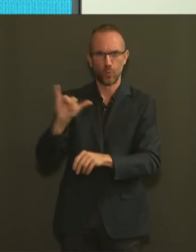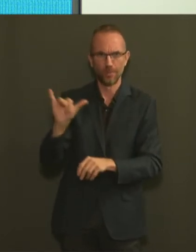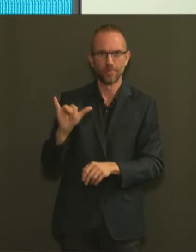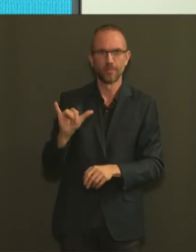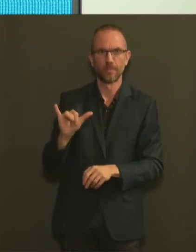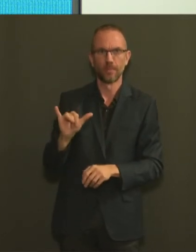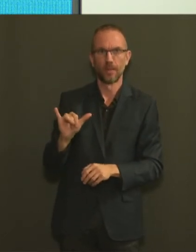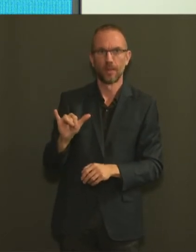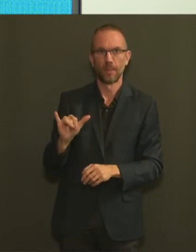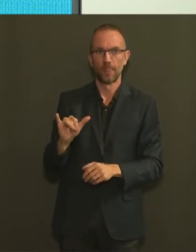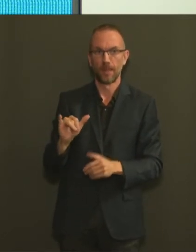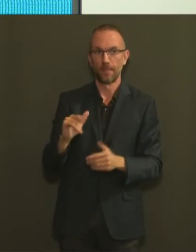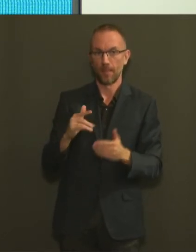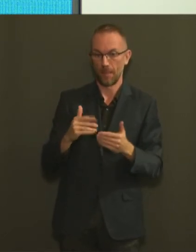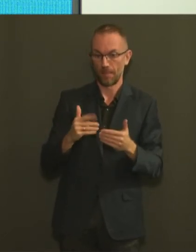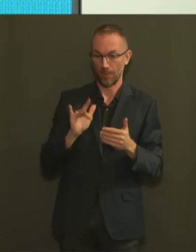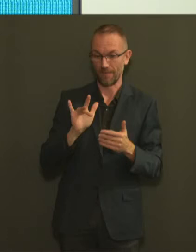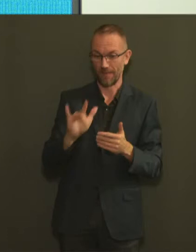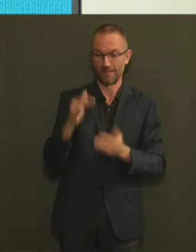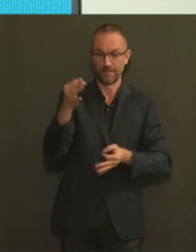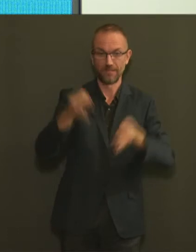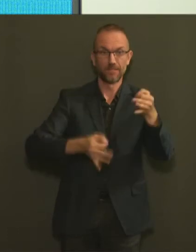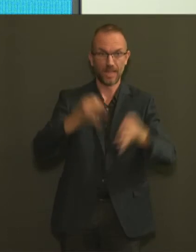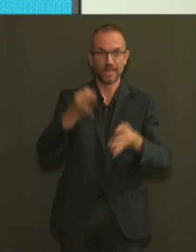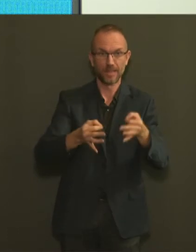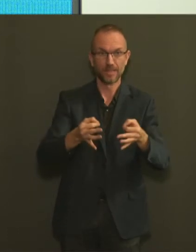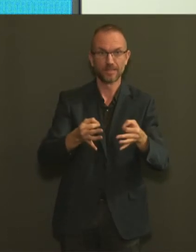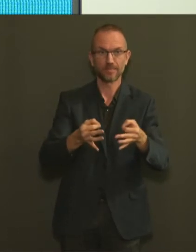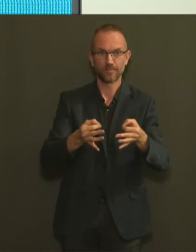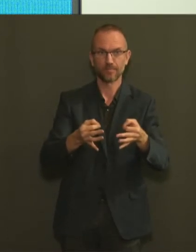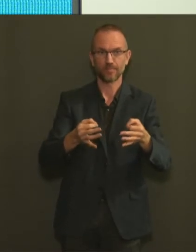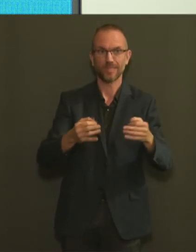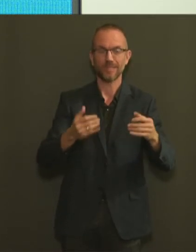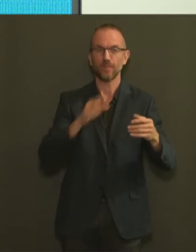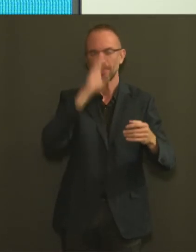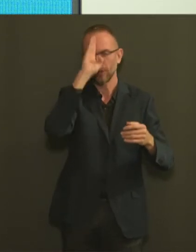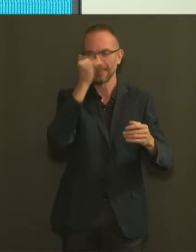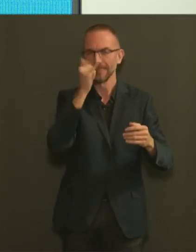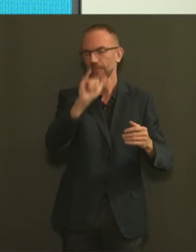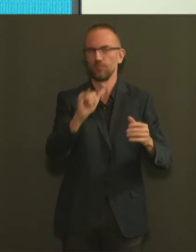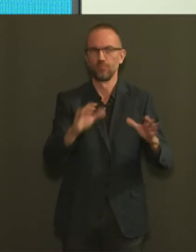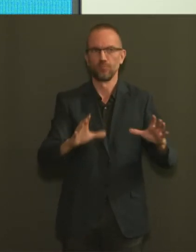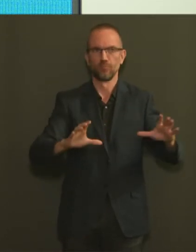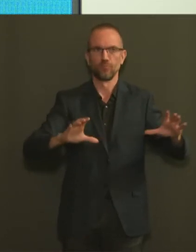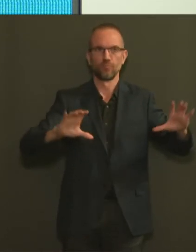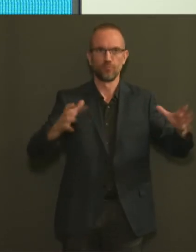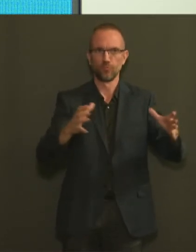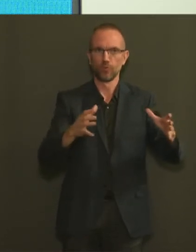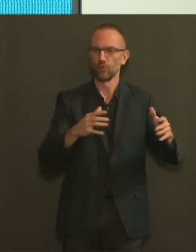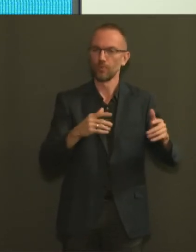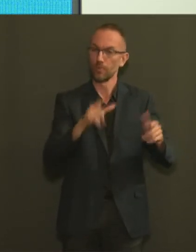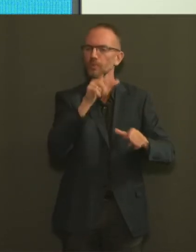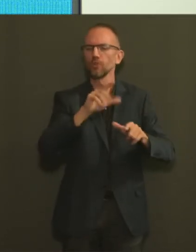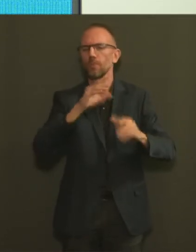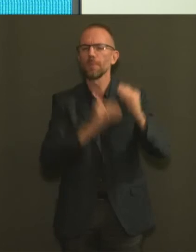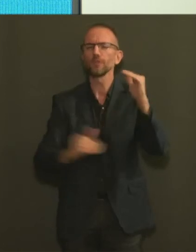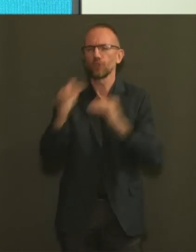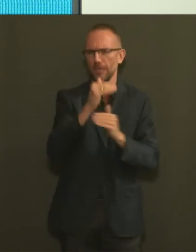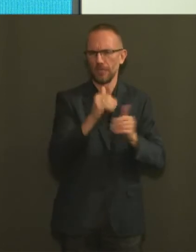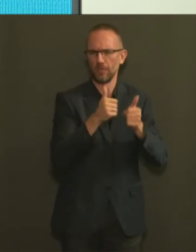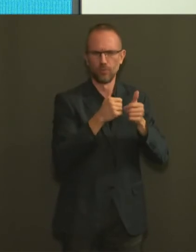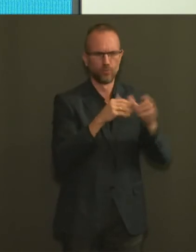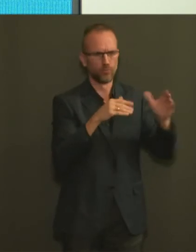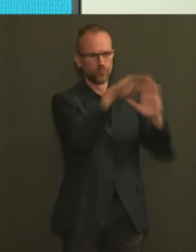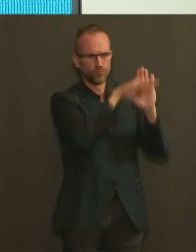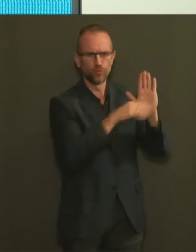fêtes un grand nombre de personnes est disposé à suivre ces mesures à noël et que ce chiffre est plutôt en augmentation